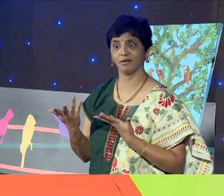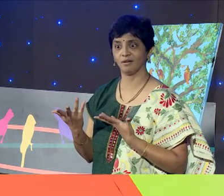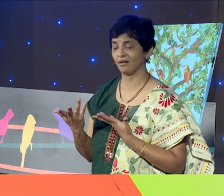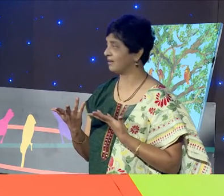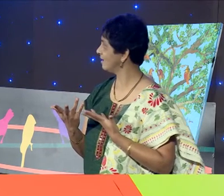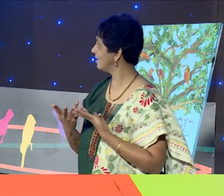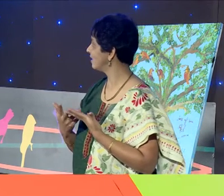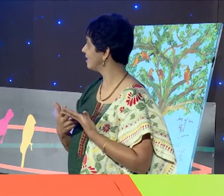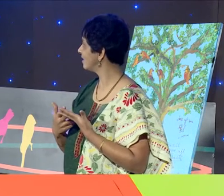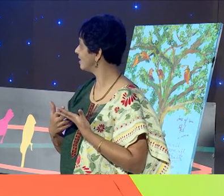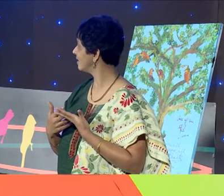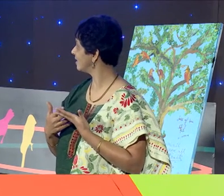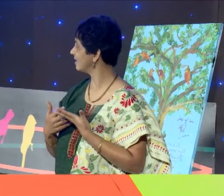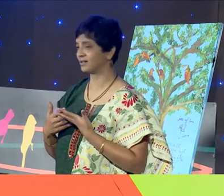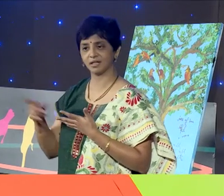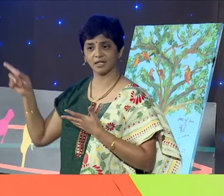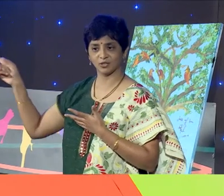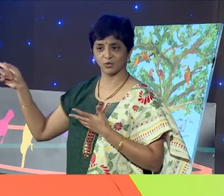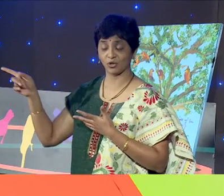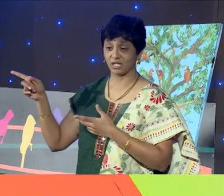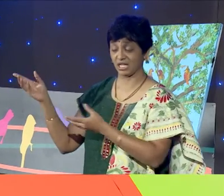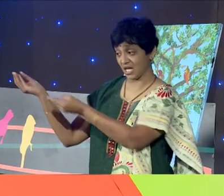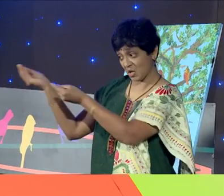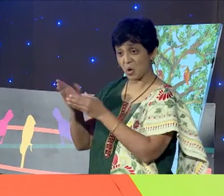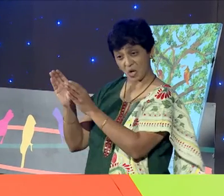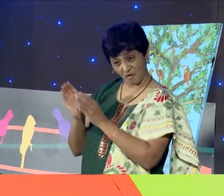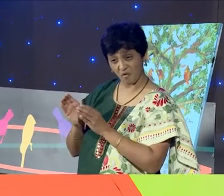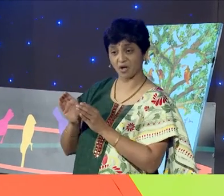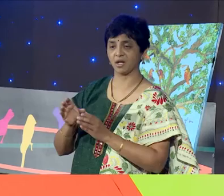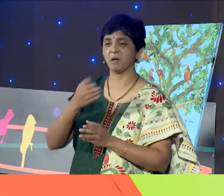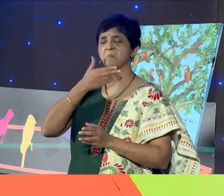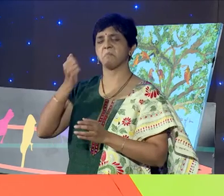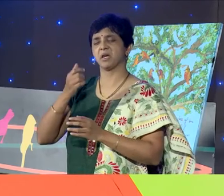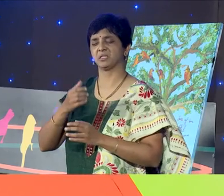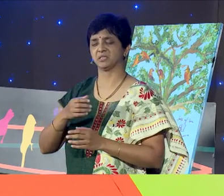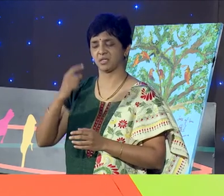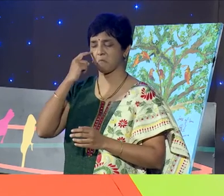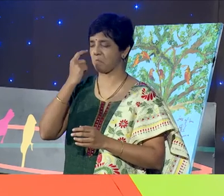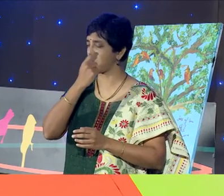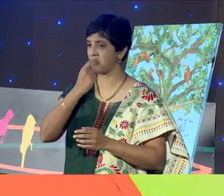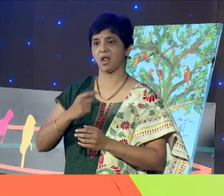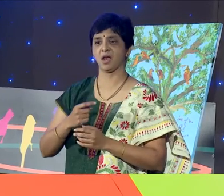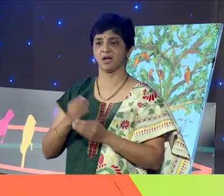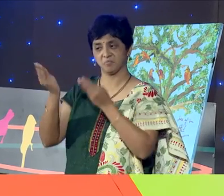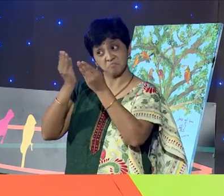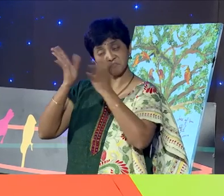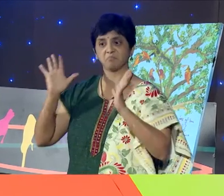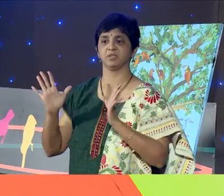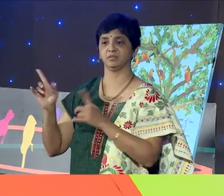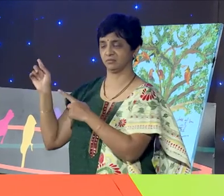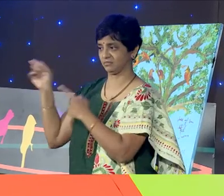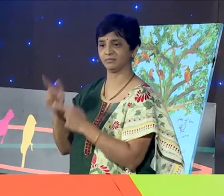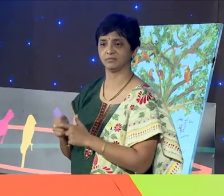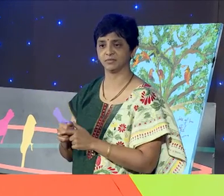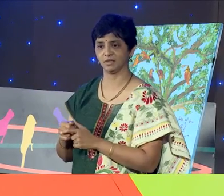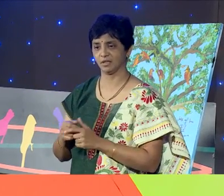है, उसने हमें बेस्ट ब्लाइंड एंटरप्रेनर का अवार्ड देने के लिए बुलाया बॉम्बे में। अवार्ड फंक्शन के बाद में उनके वाइस प्रेसिडेंट ने साइड पे